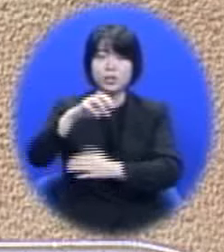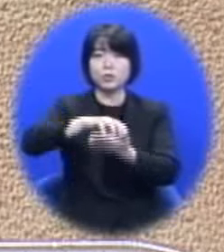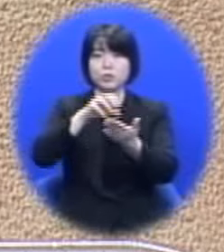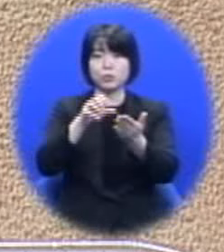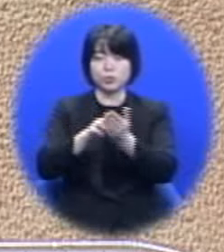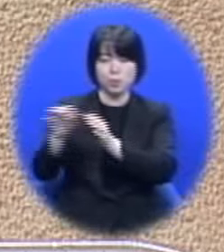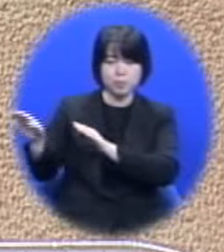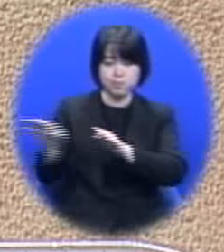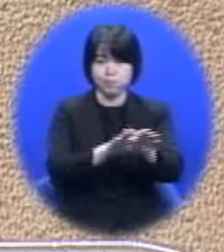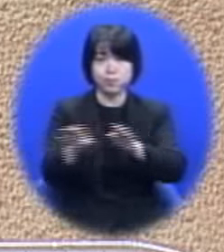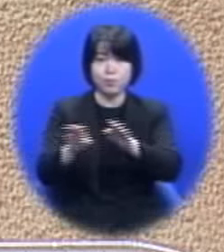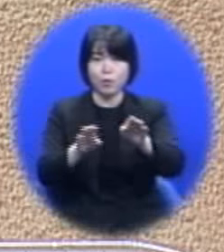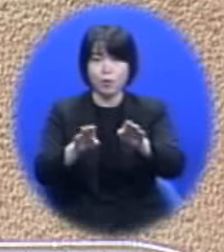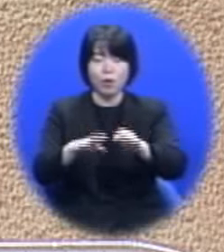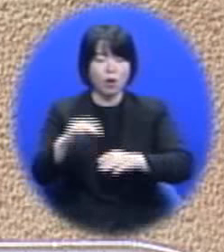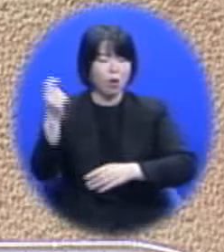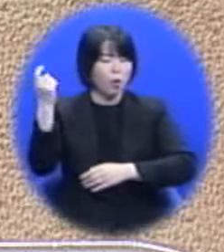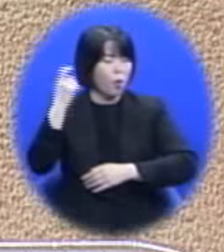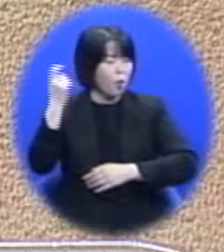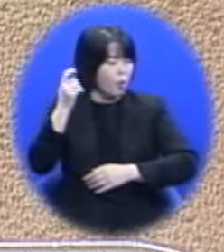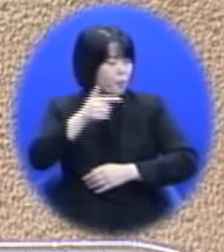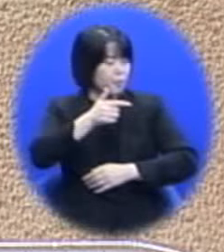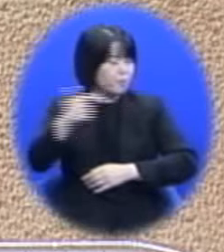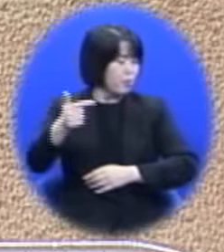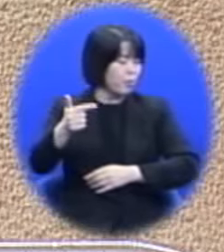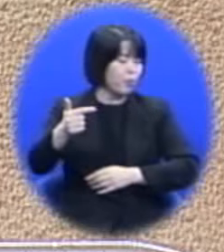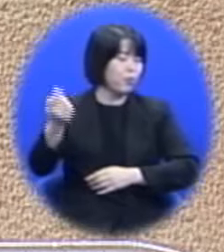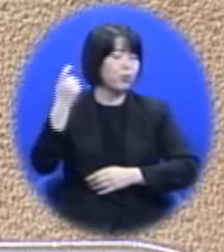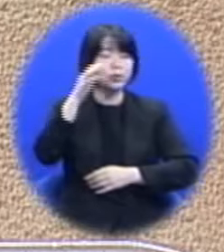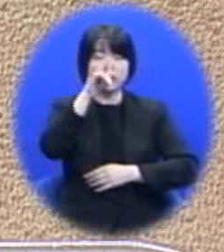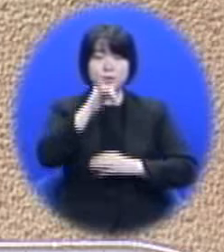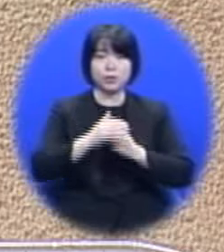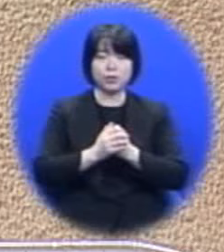오고 귀가 찢어지는 소리가 들립니다.